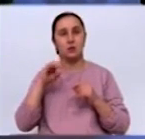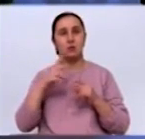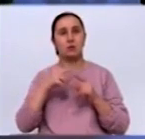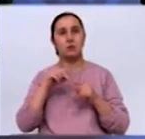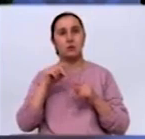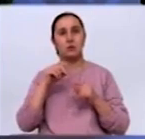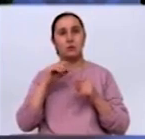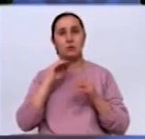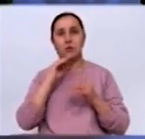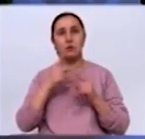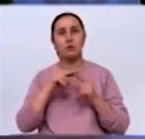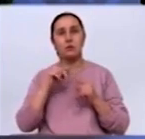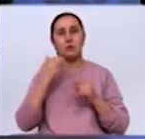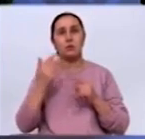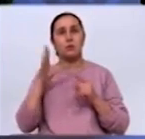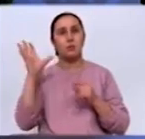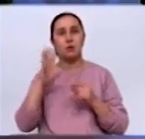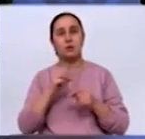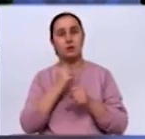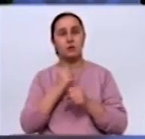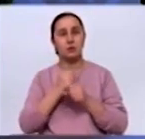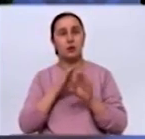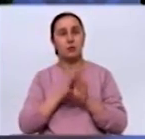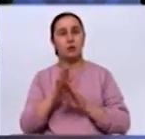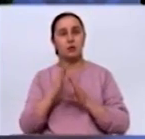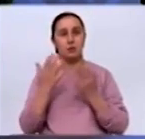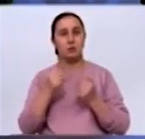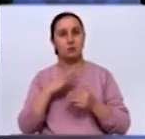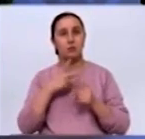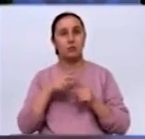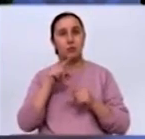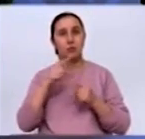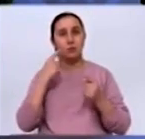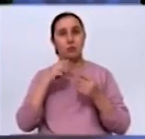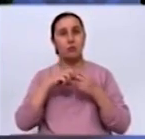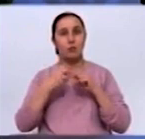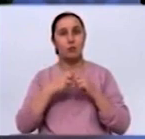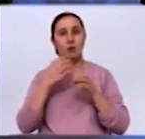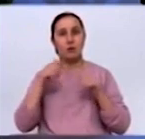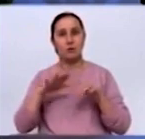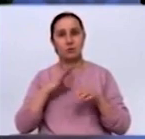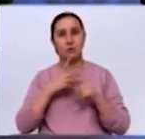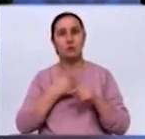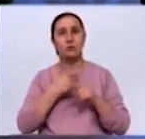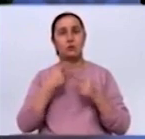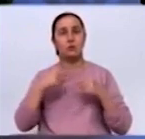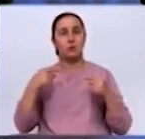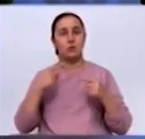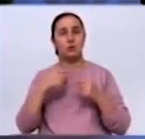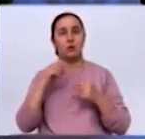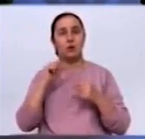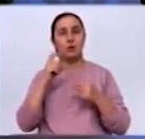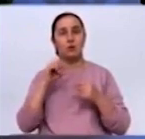o'zlashtirilgan mutaxassislar tomonidan barcha ishlar amalga oshirilgan edi. Ushbu muammoni hal etish maqsadida, demak, turli xil